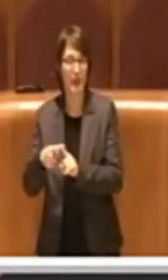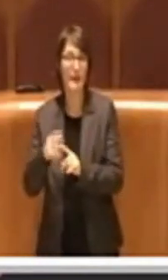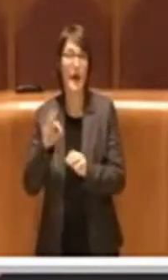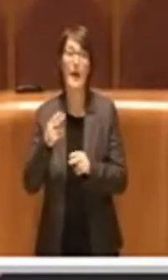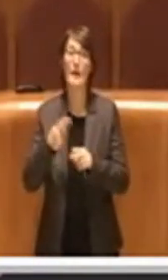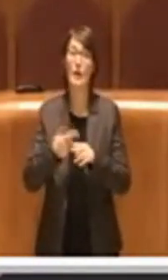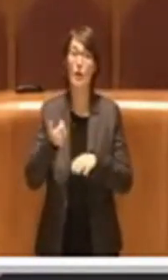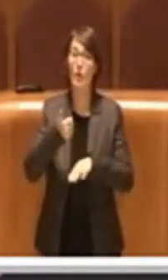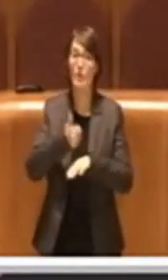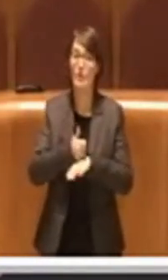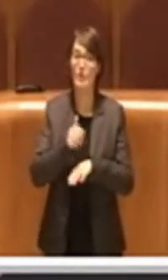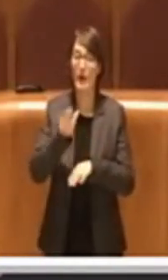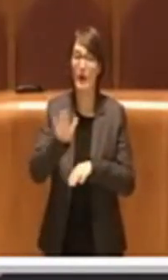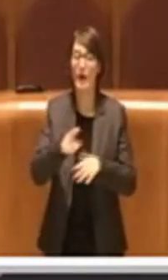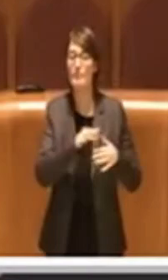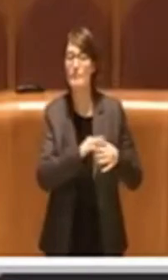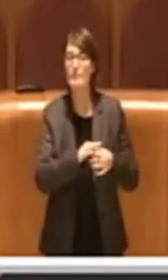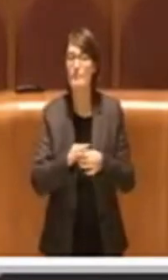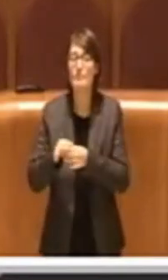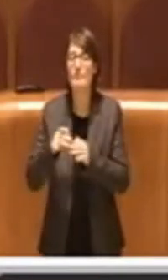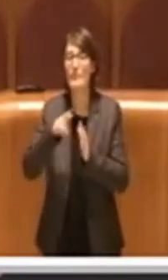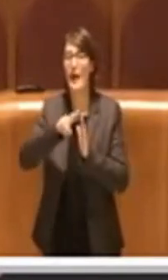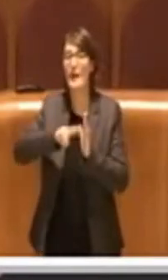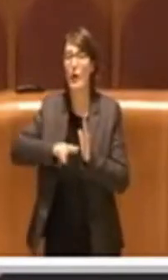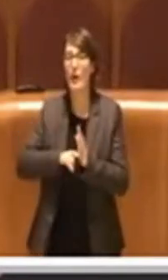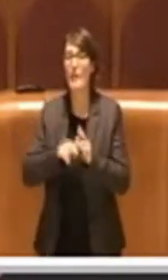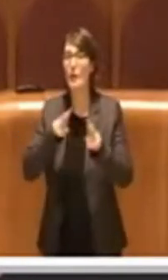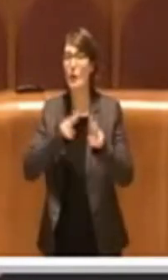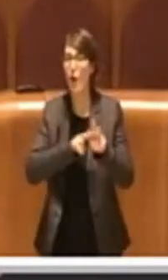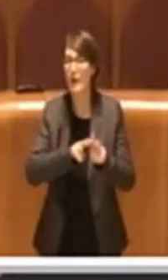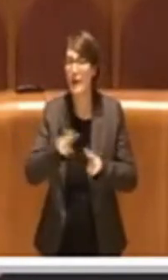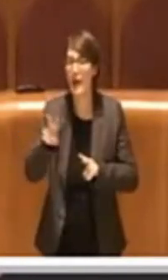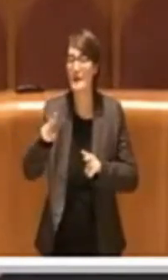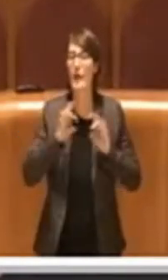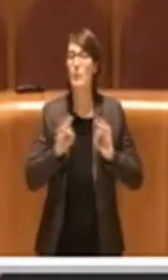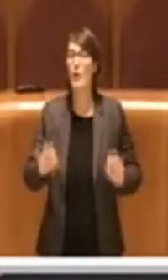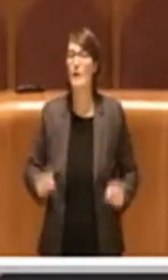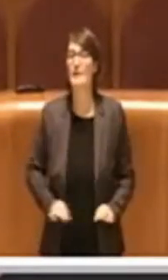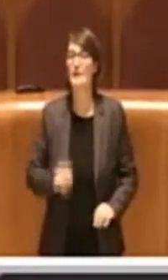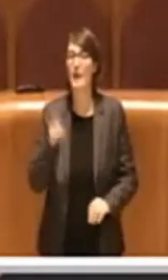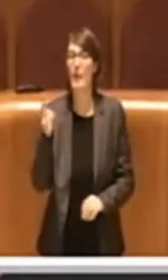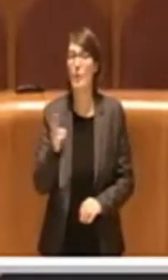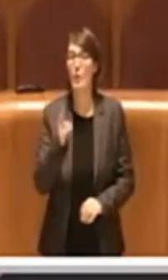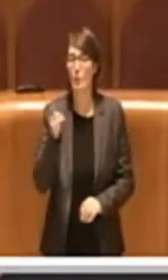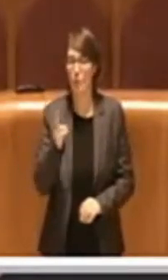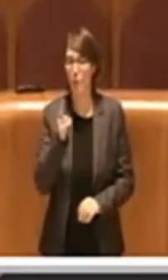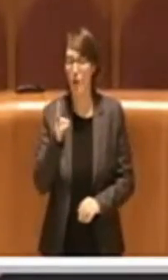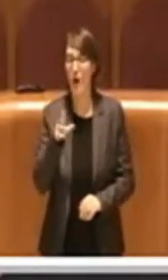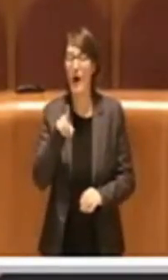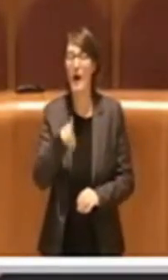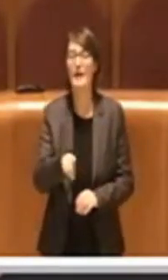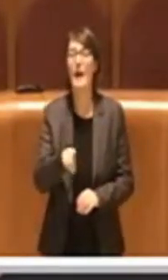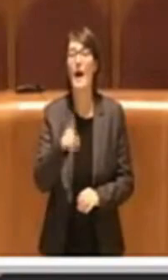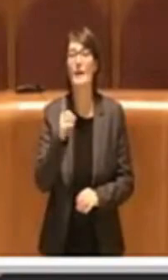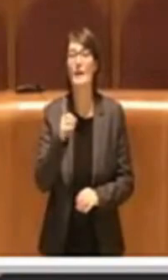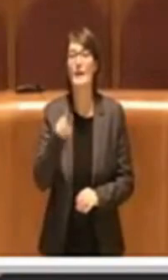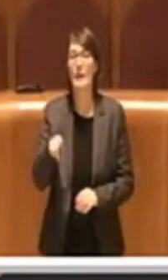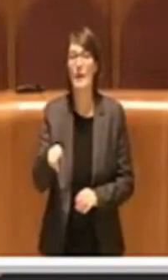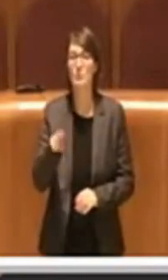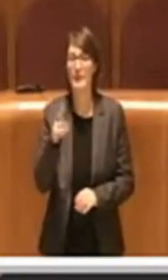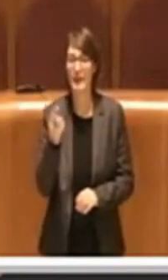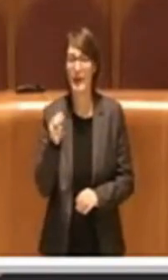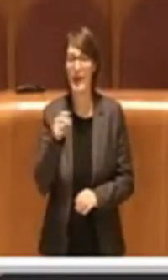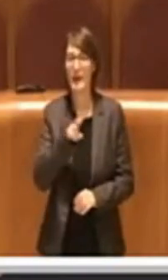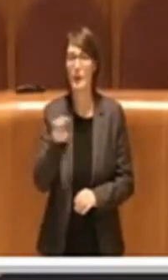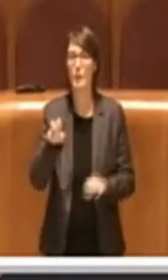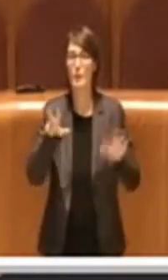riferimento al regolamento nazionale di polizia mortuaria, il DPR 285 del 1990.